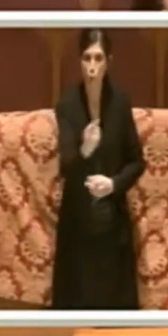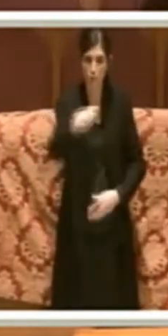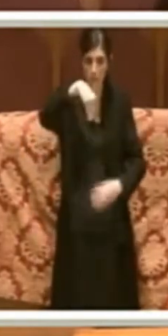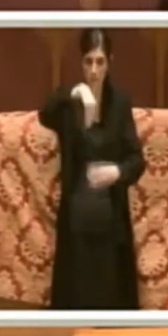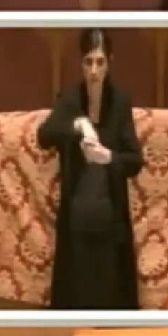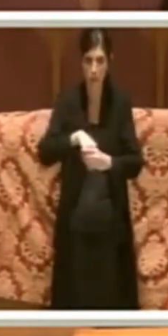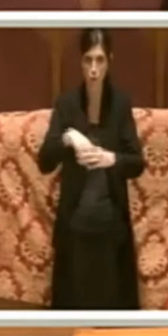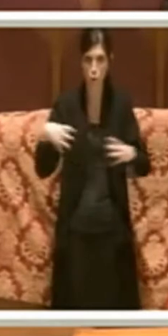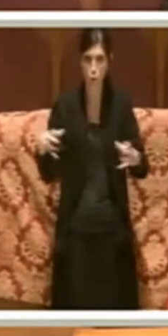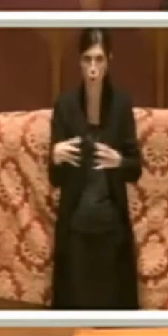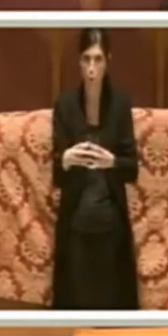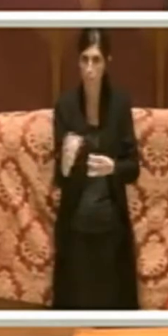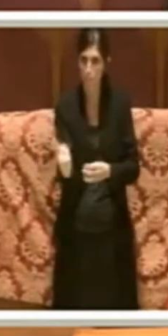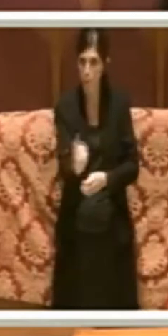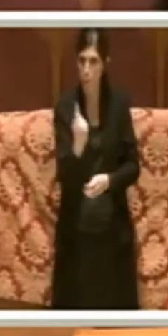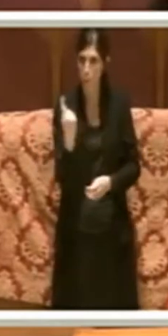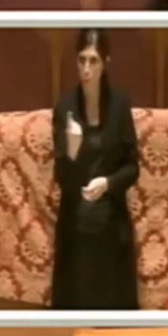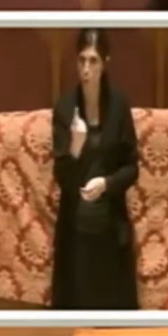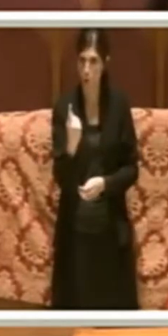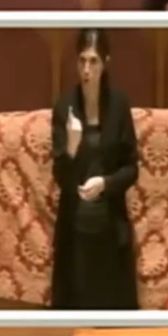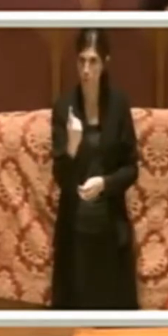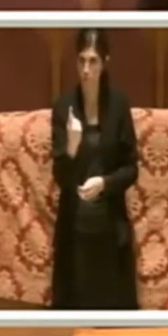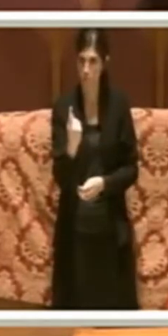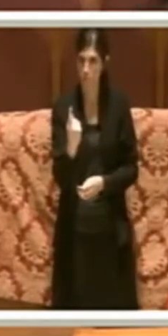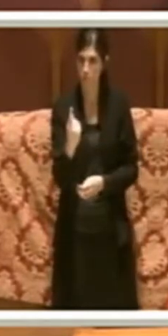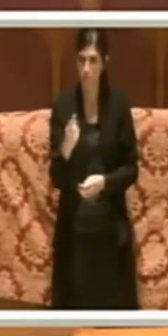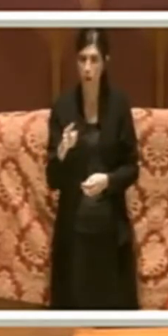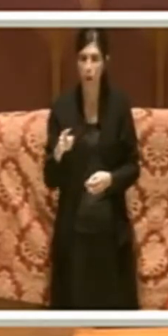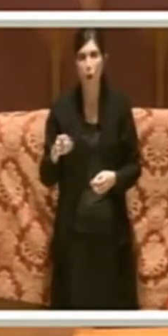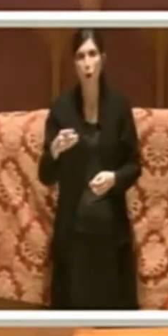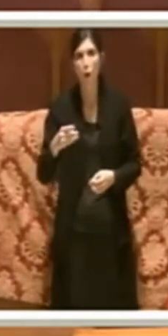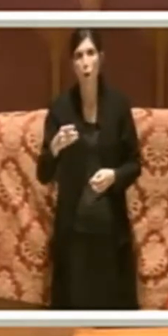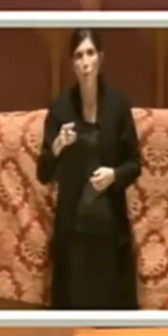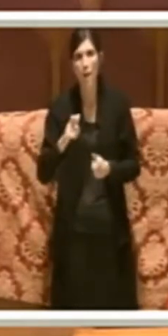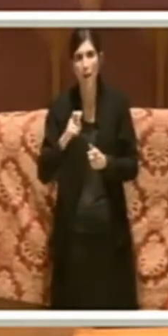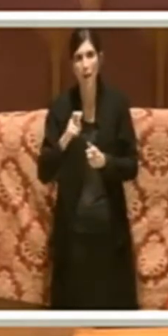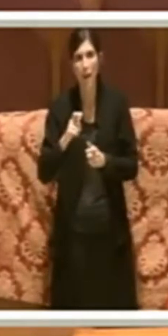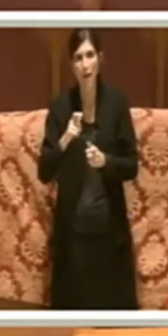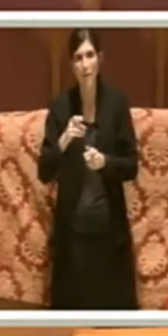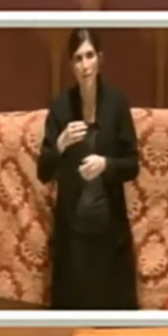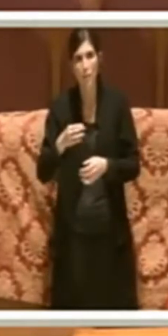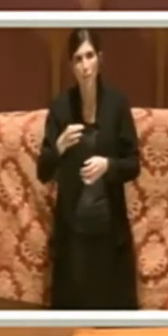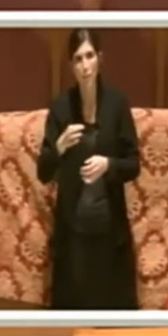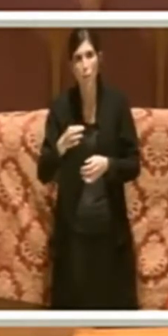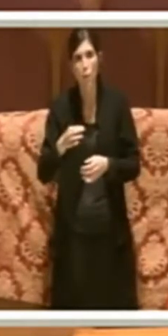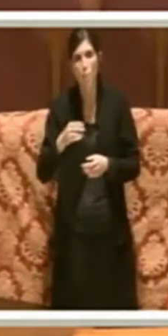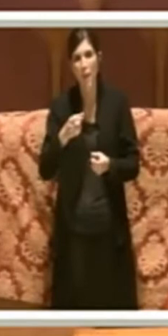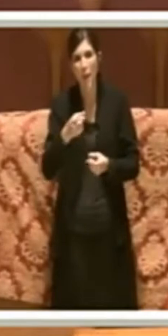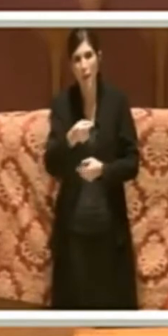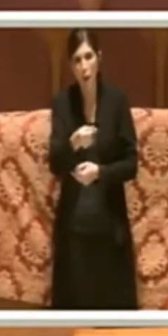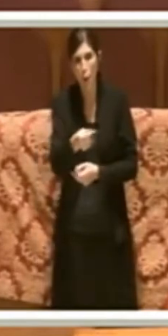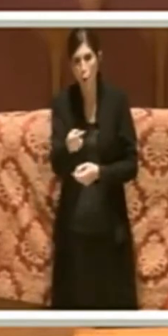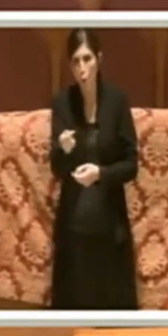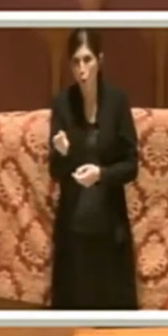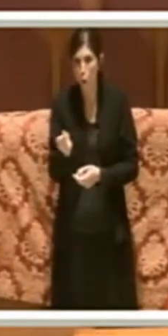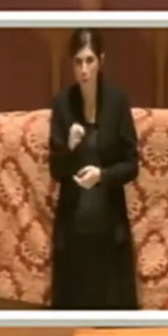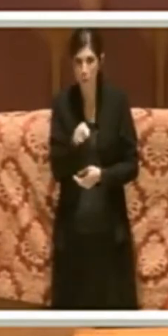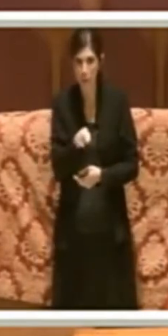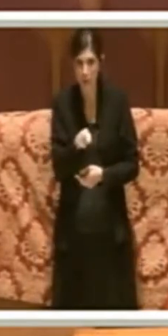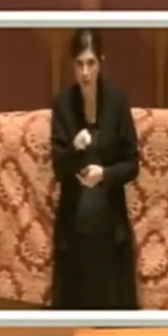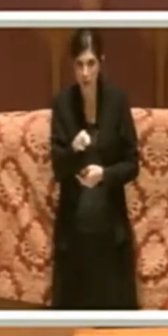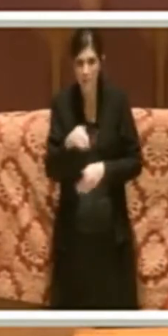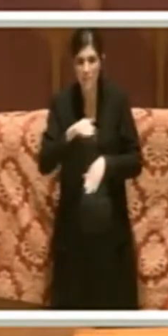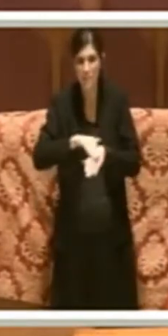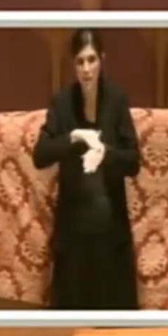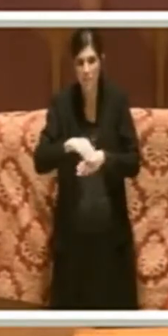dire, banalmente, le relazioni economiche di fornitura di servizi,